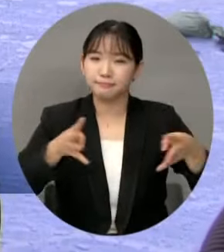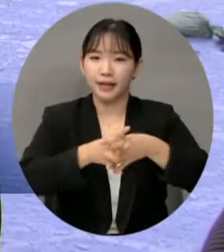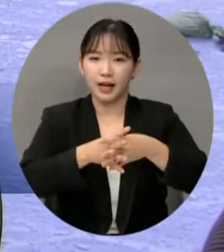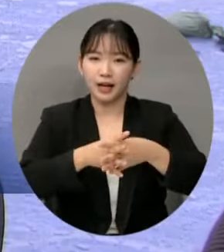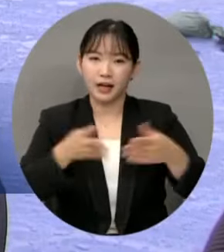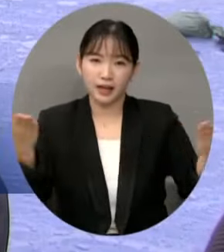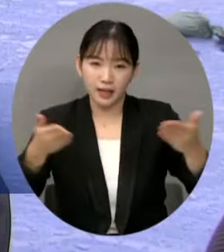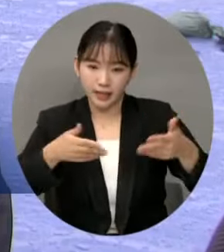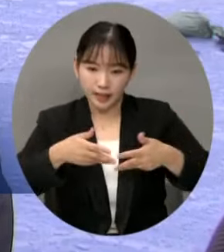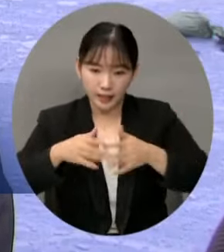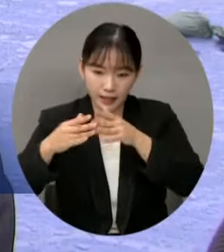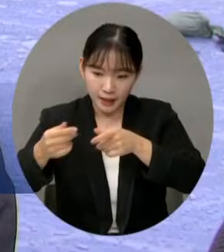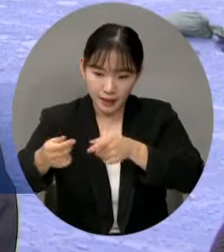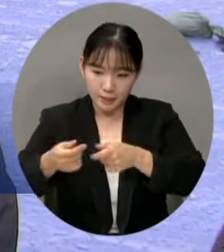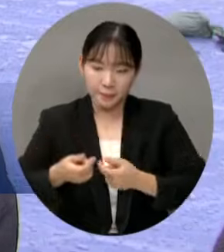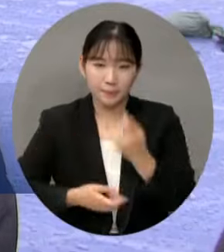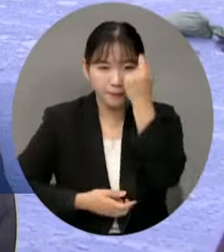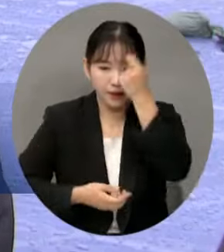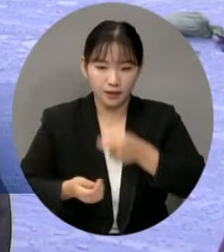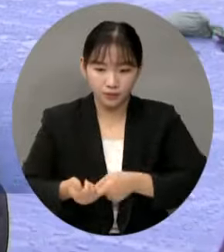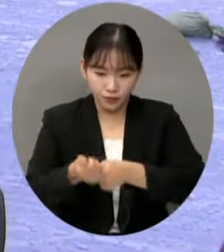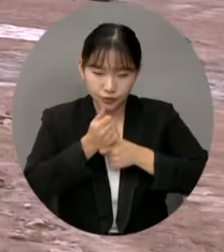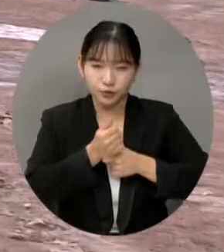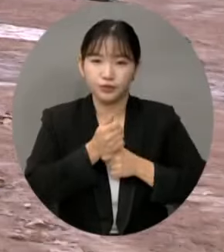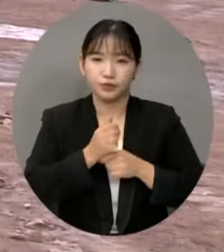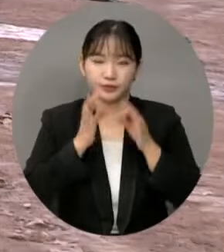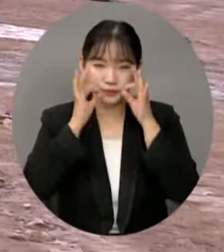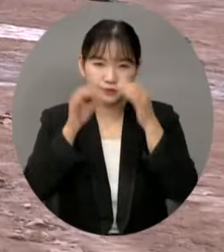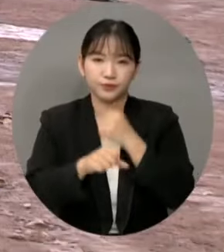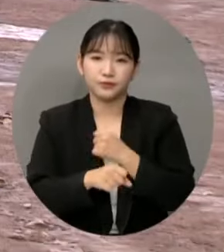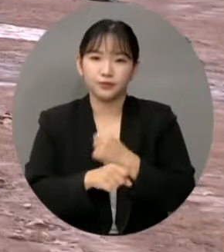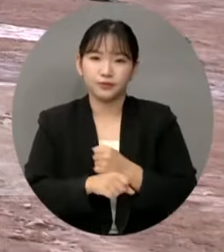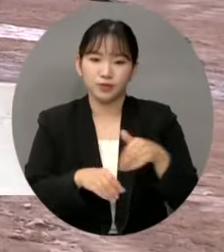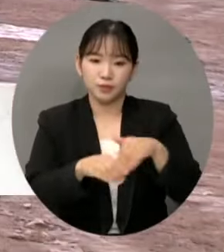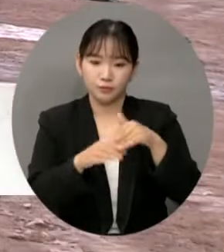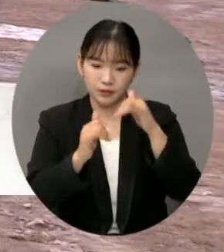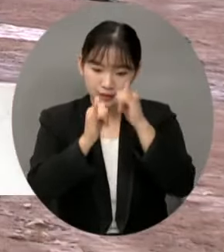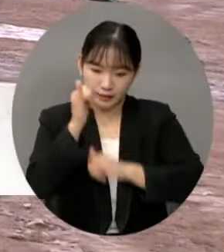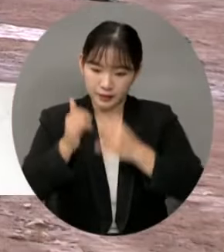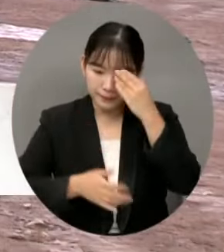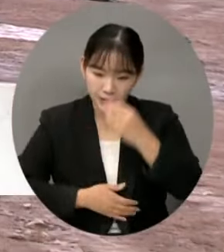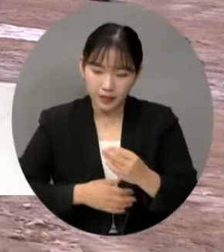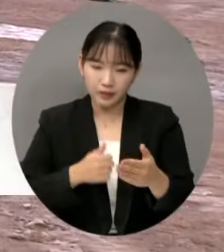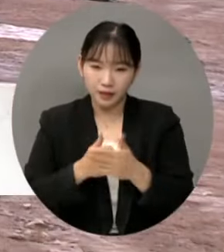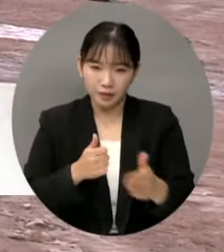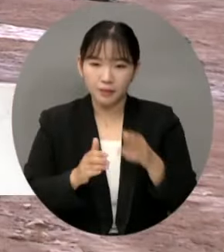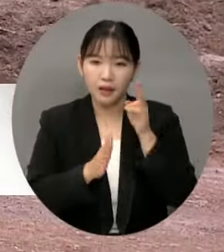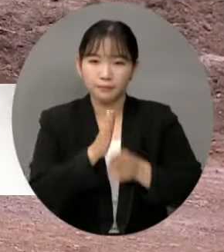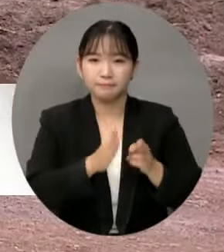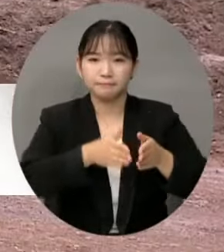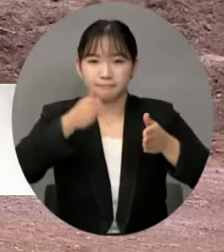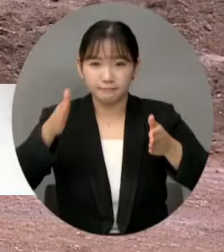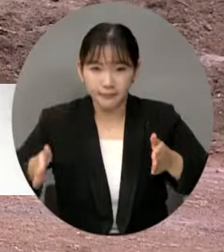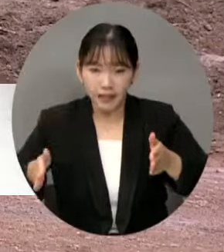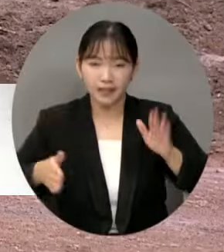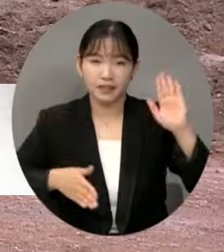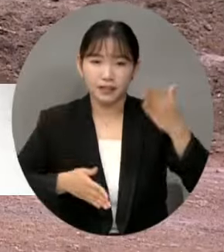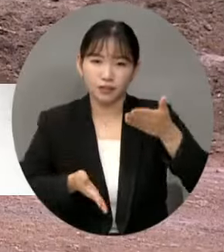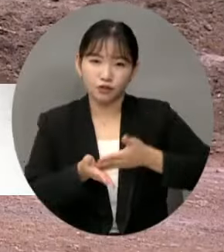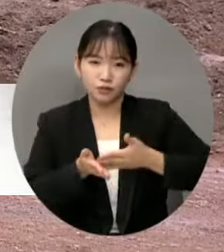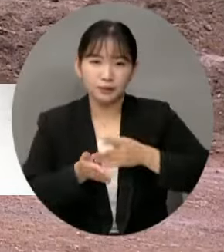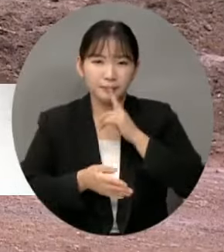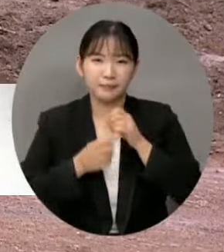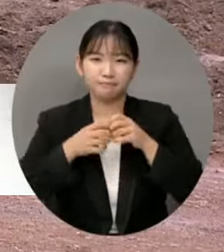공사기간 최소화하는데 현장에서도 최선을 문화재 발굴로 인해 호남고속 철 계통이 지연됐다는 일부 보도가